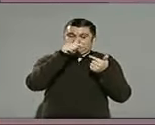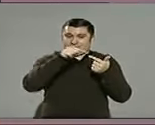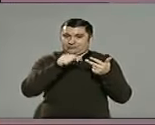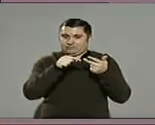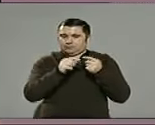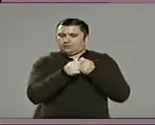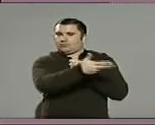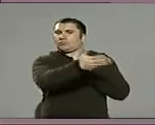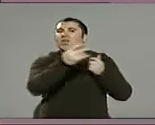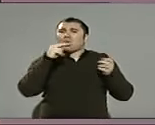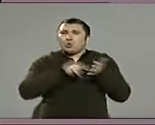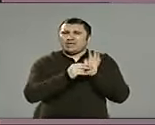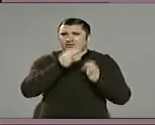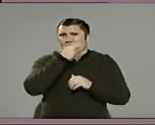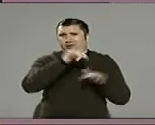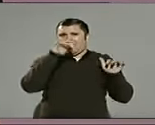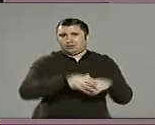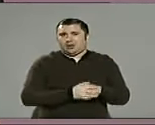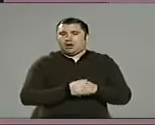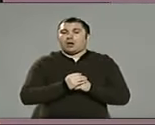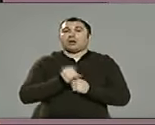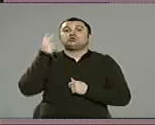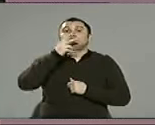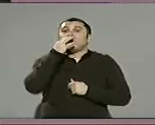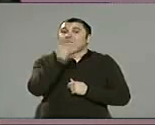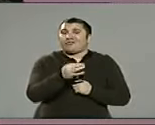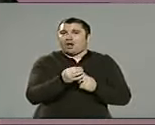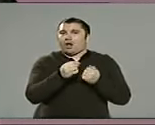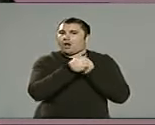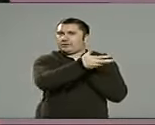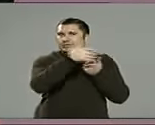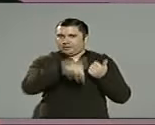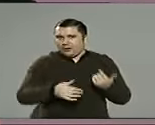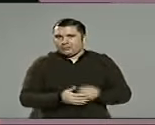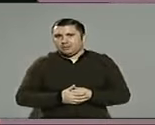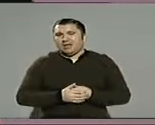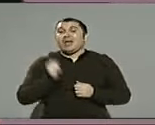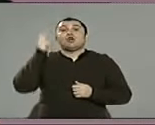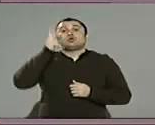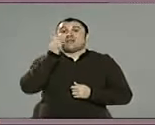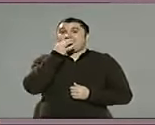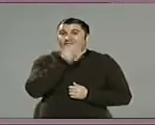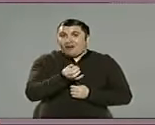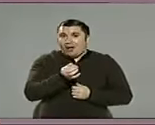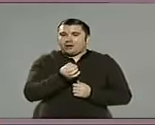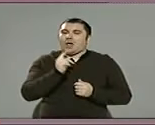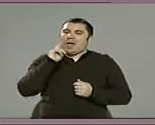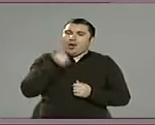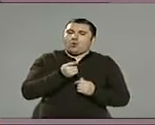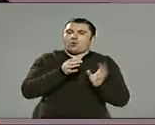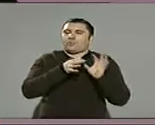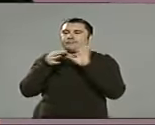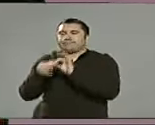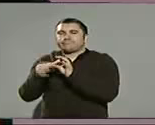enorm politische Frage, um eine soziale Frage. Und weil es eine soziale Frage ist, weil es dabei auch um Verteilungs-